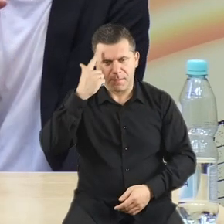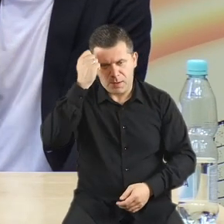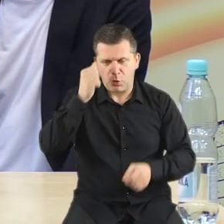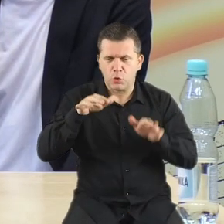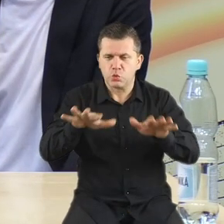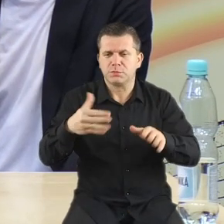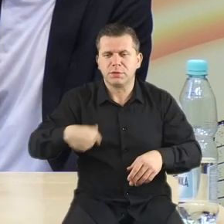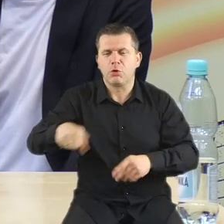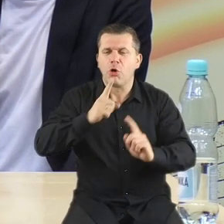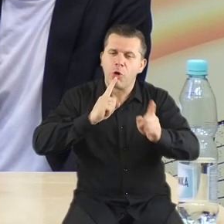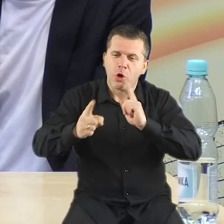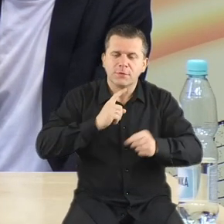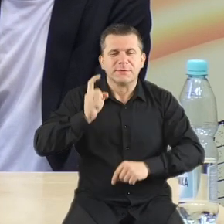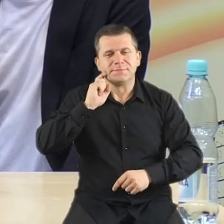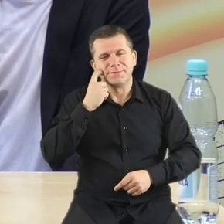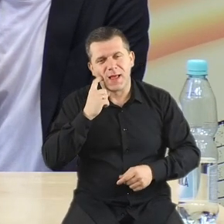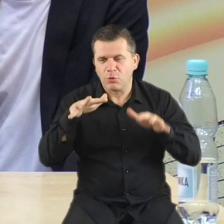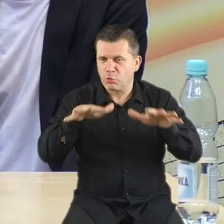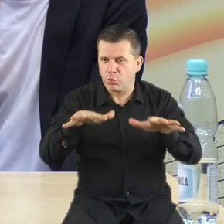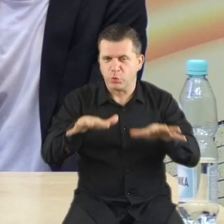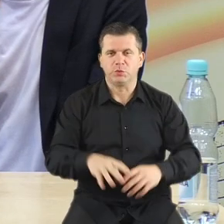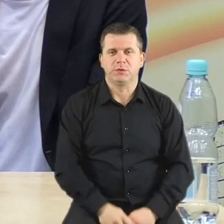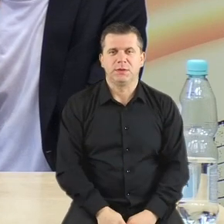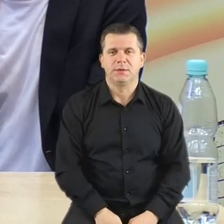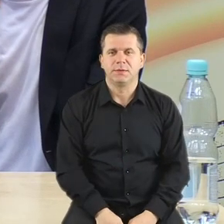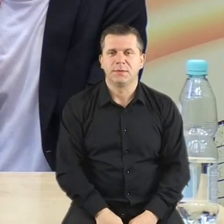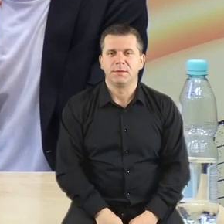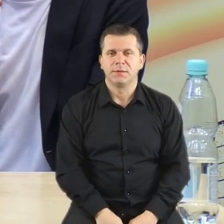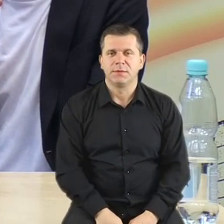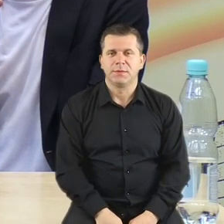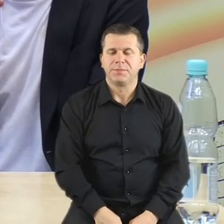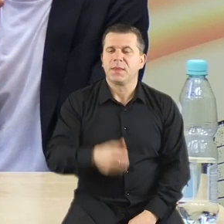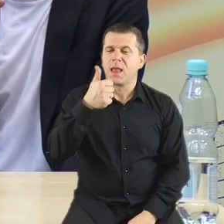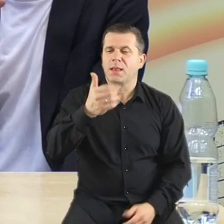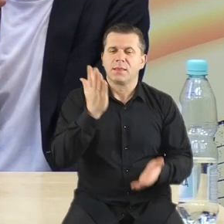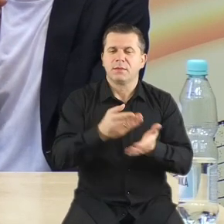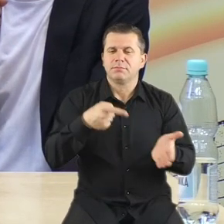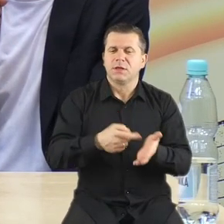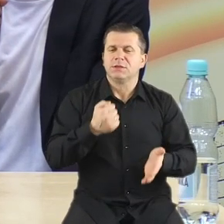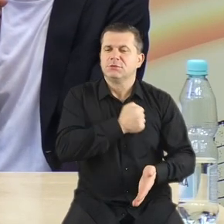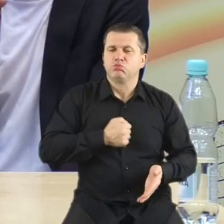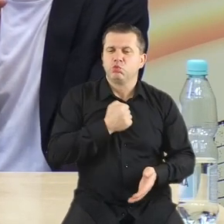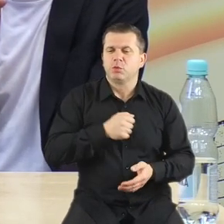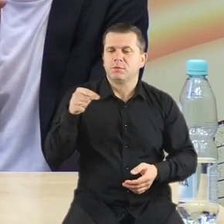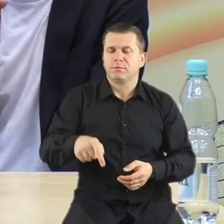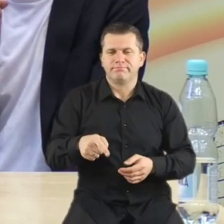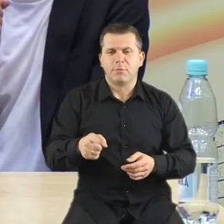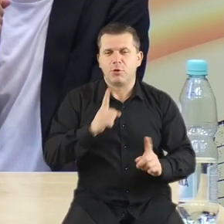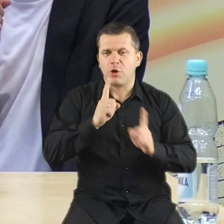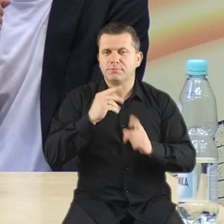dużo śmialiśmy, dużo rozmawialiśmy. Właściwie jedynym takim smutnym leitmotivem tych rozmów